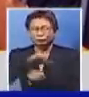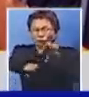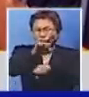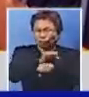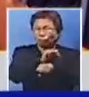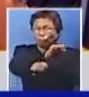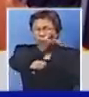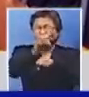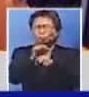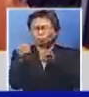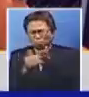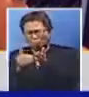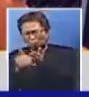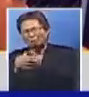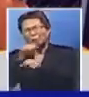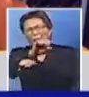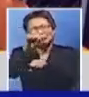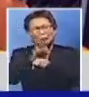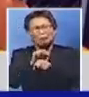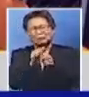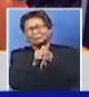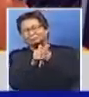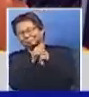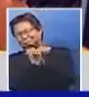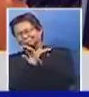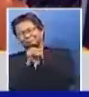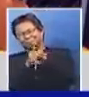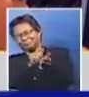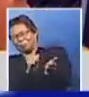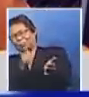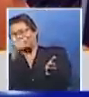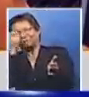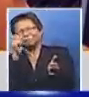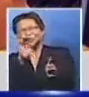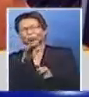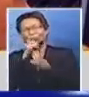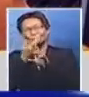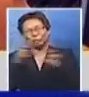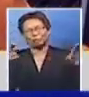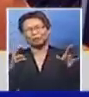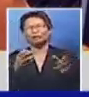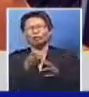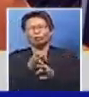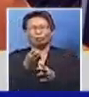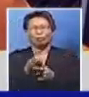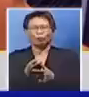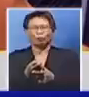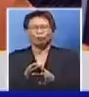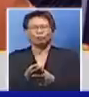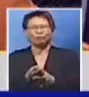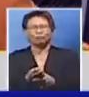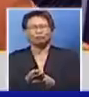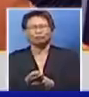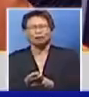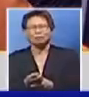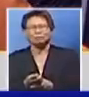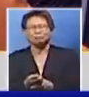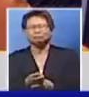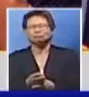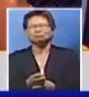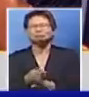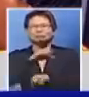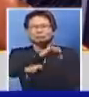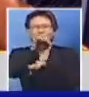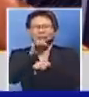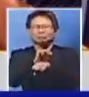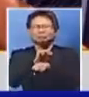Singapore have often avoided their turn because they feel they're not ready or they want to coincide it with something, a